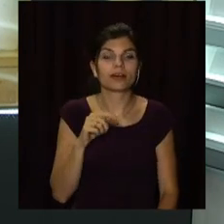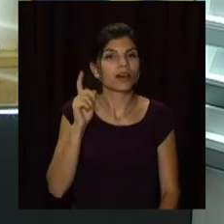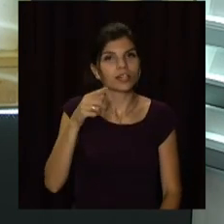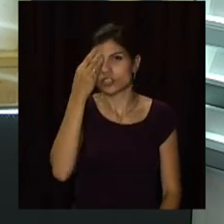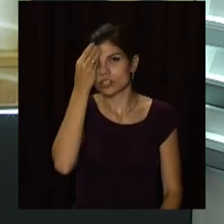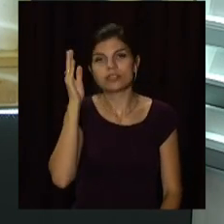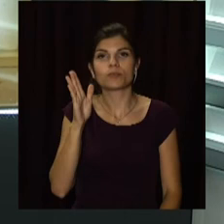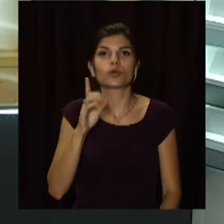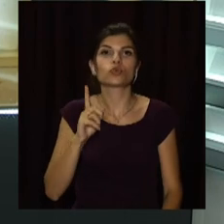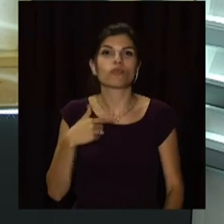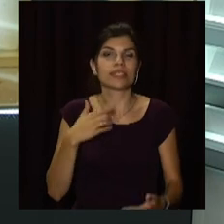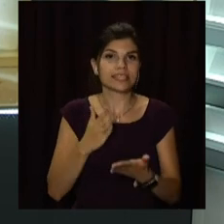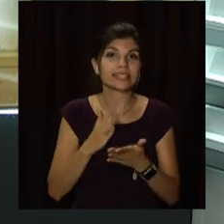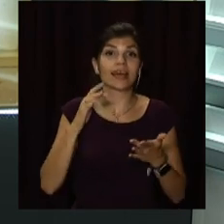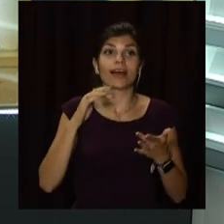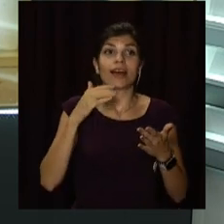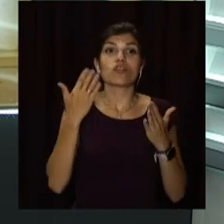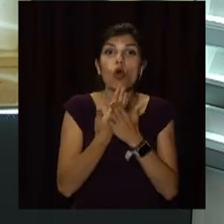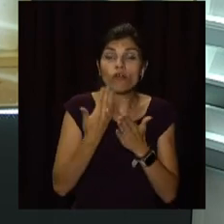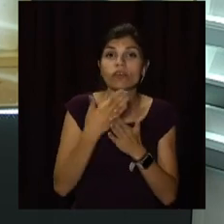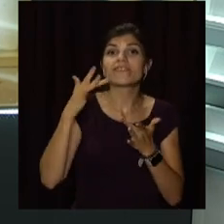Не забувайте про сюжети у соціальних мережах та на